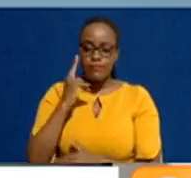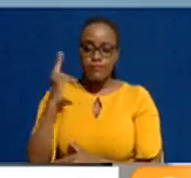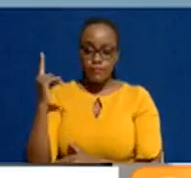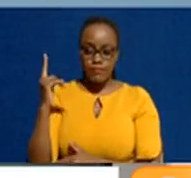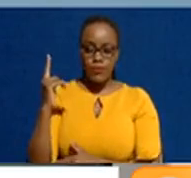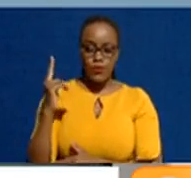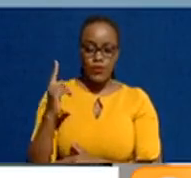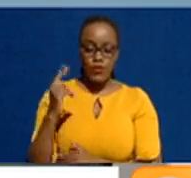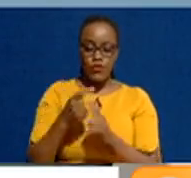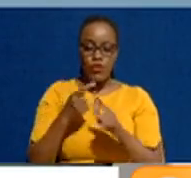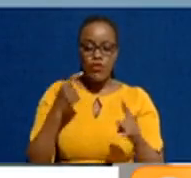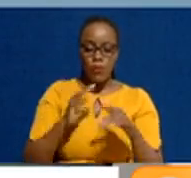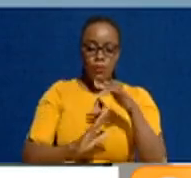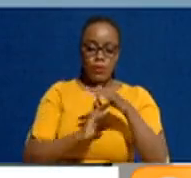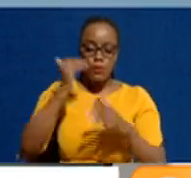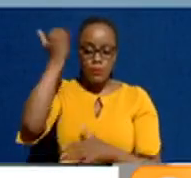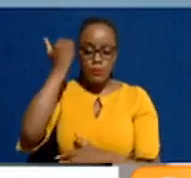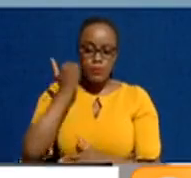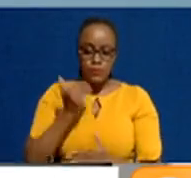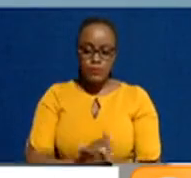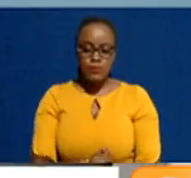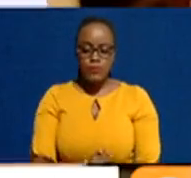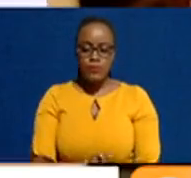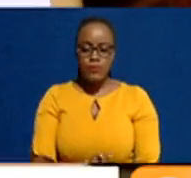mengi zaidi kutoka mahakama ya upeo.